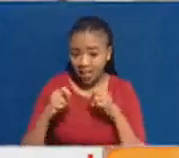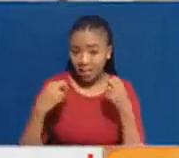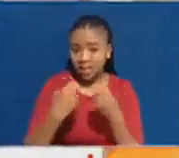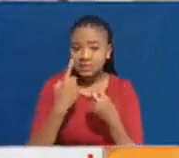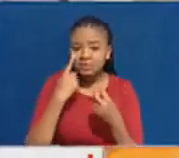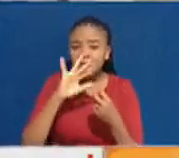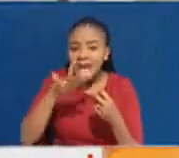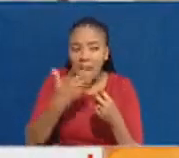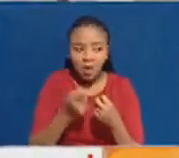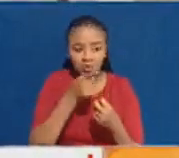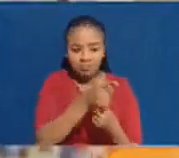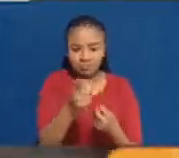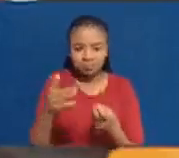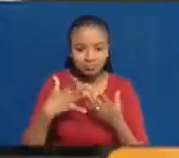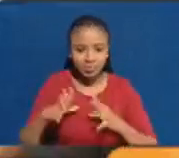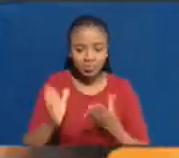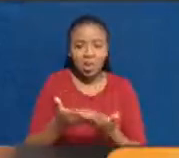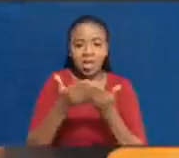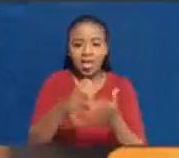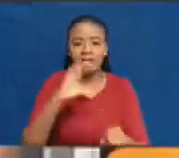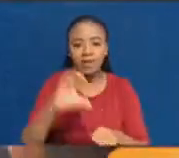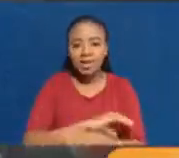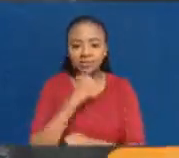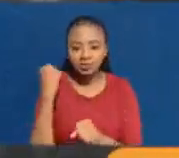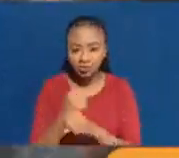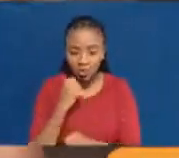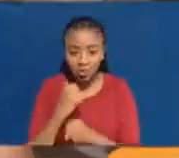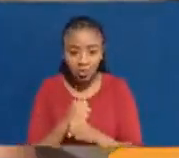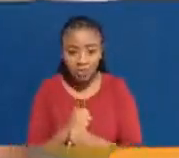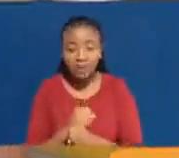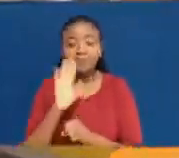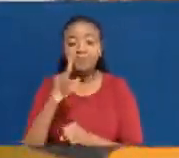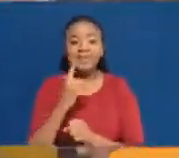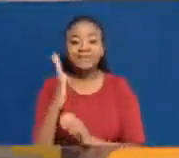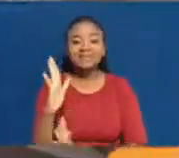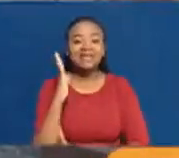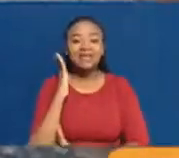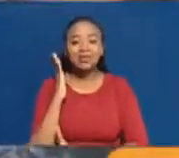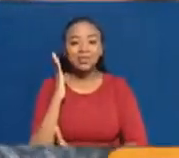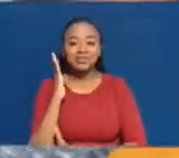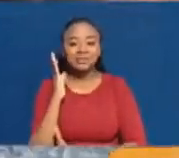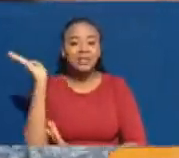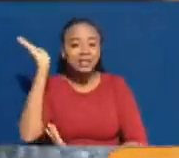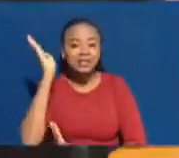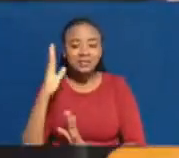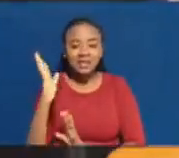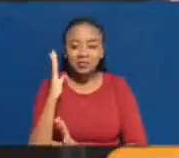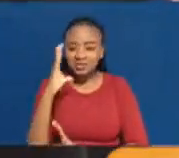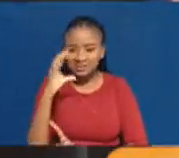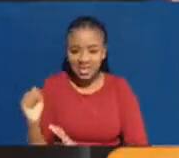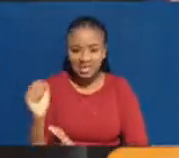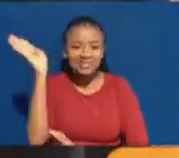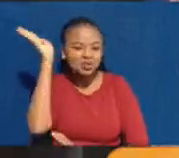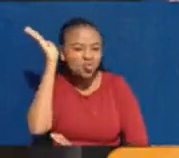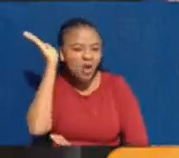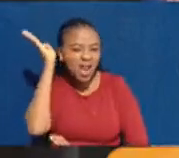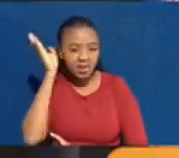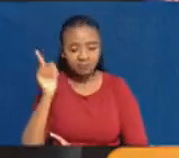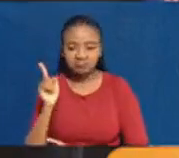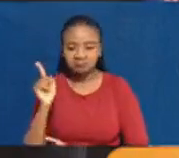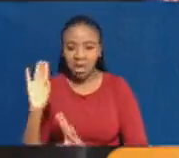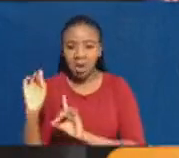employment through agriculture. Waziri wa usalama Aden Duale alikuwa katika kaunti ya Garissa katika shughuli hiyo ya